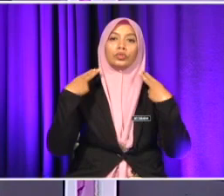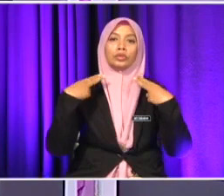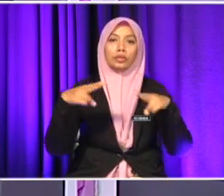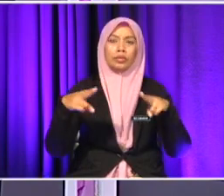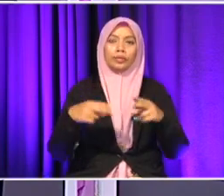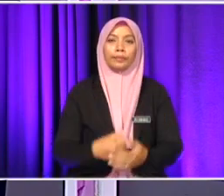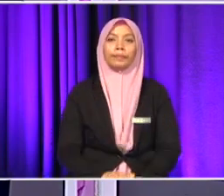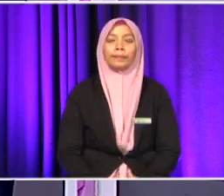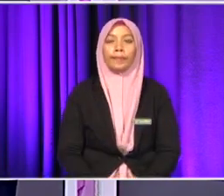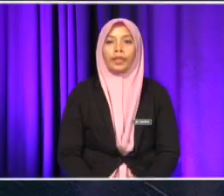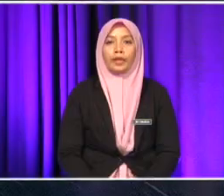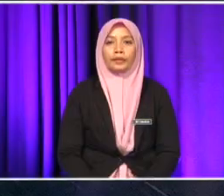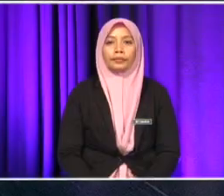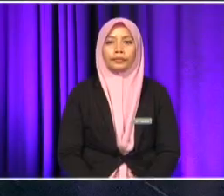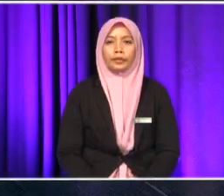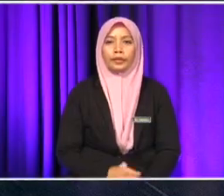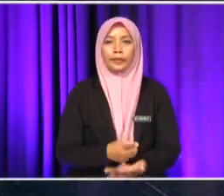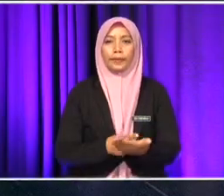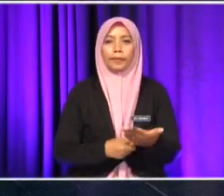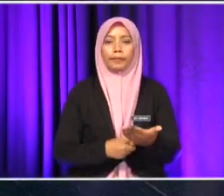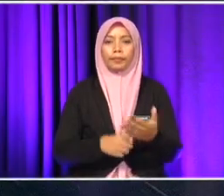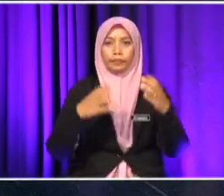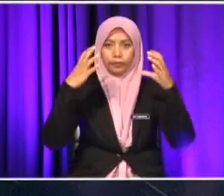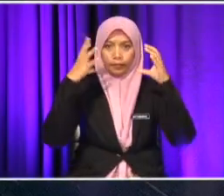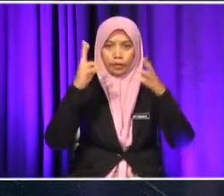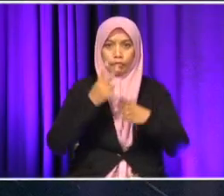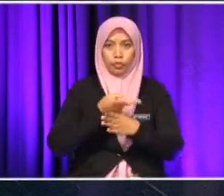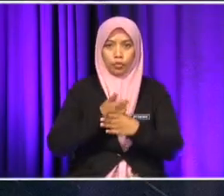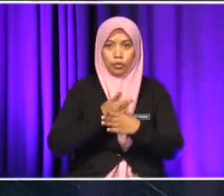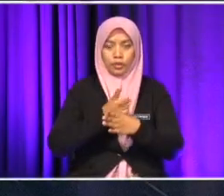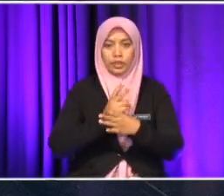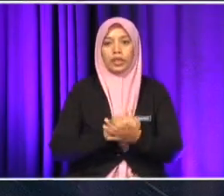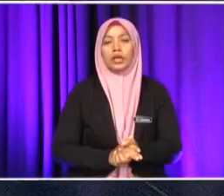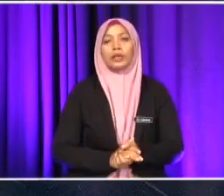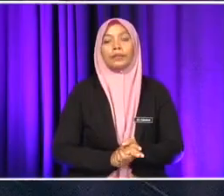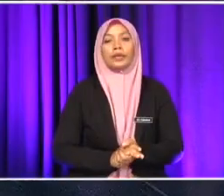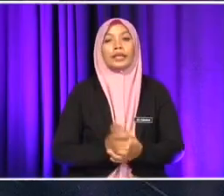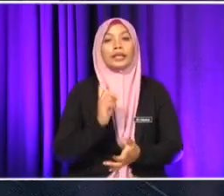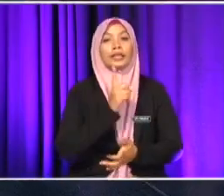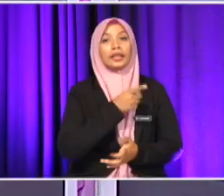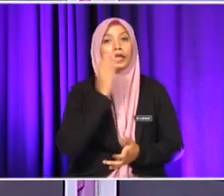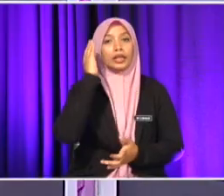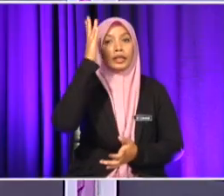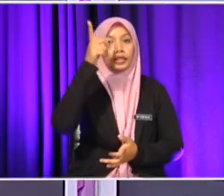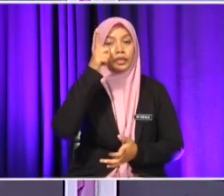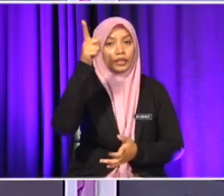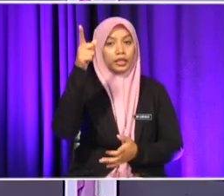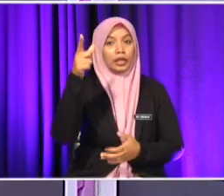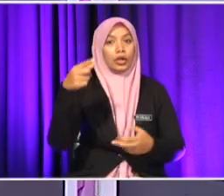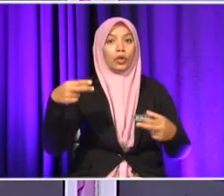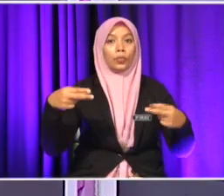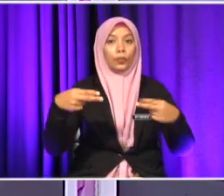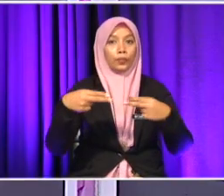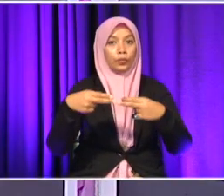oke kali ini kongsikan kepada murid-murid silahkan Oke selanjutnya kita akan lihat tentang hubungan penjelasan antara